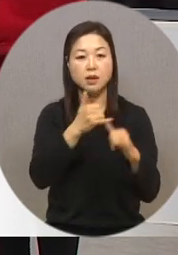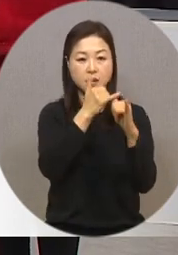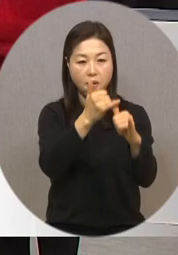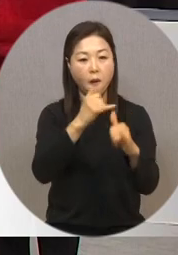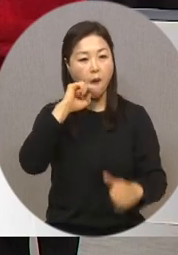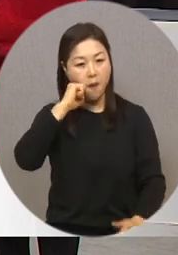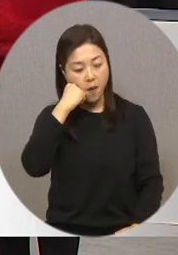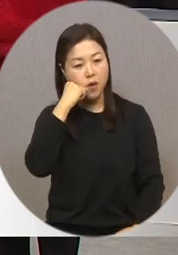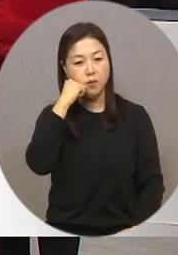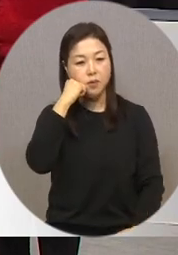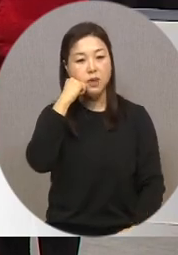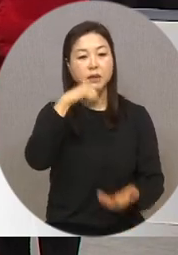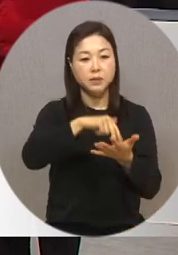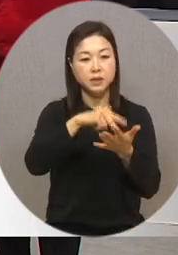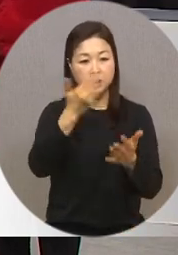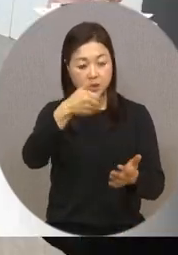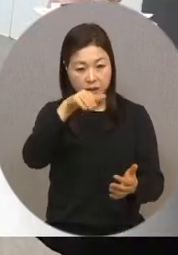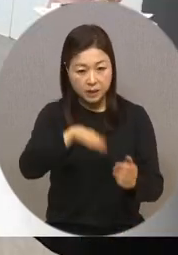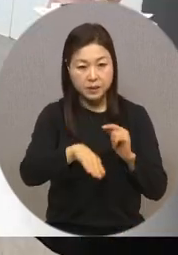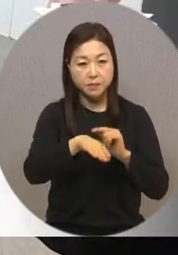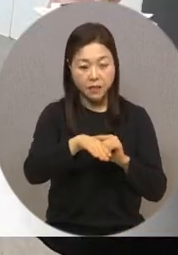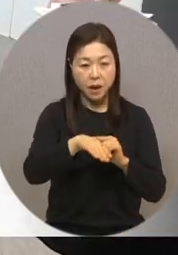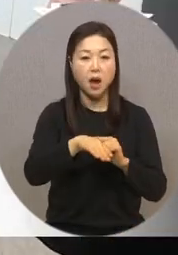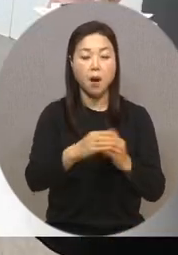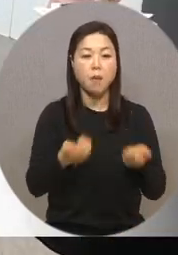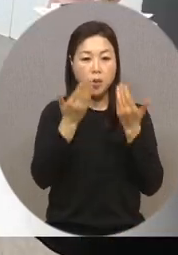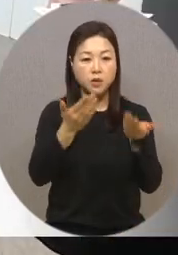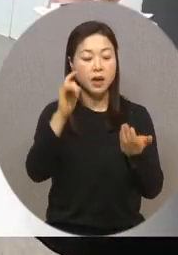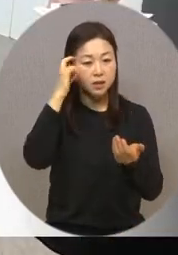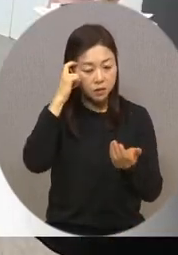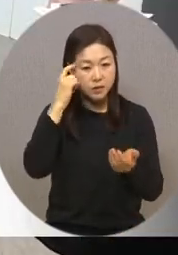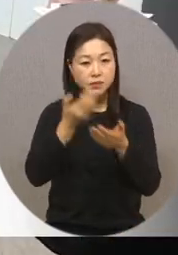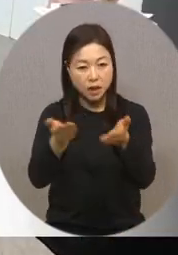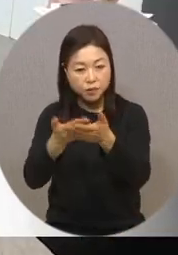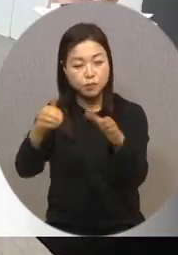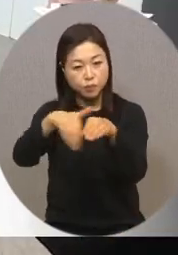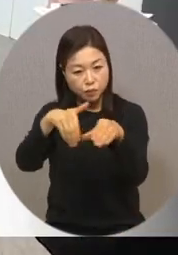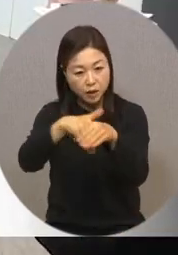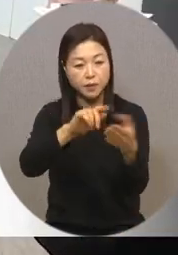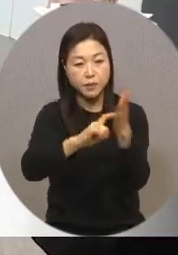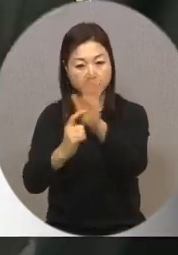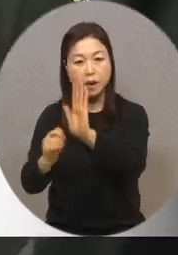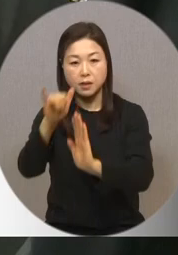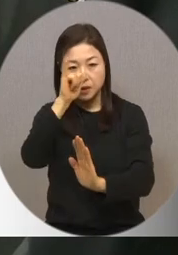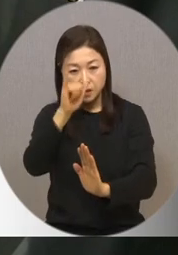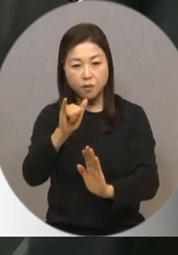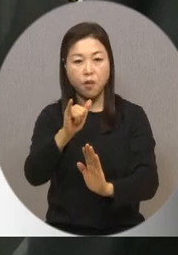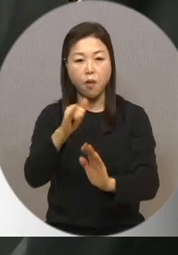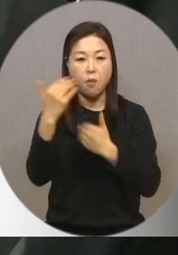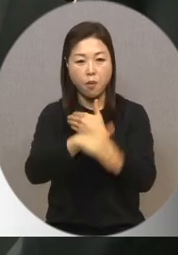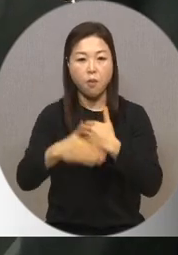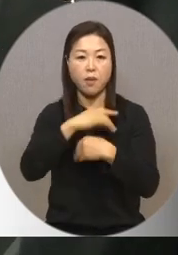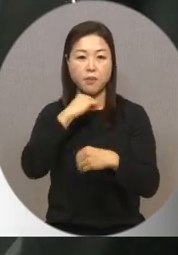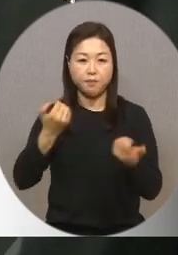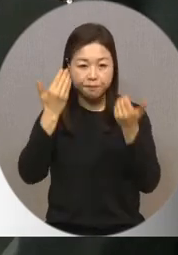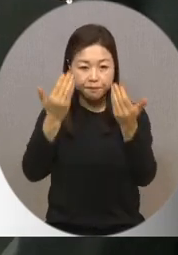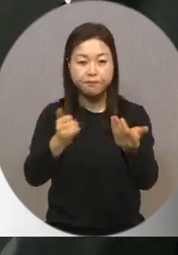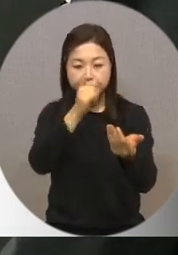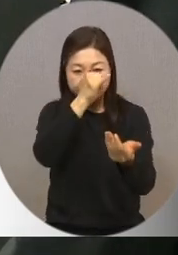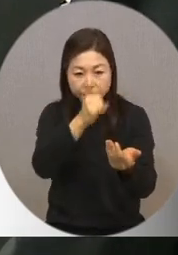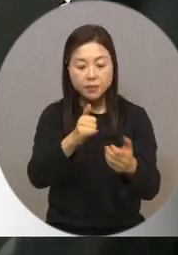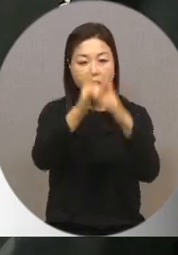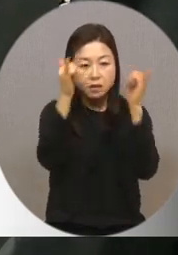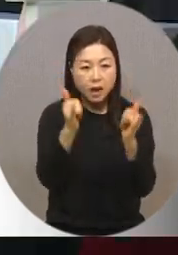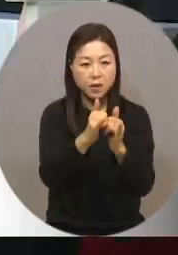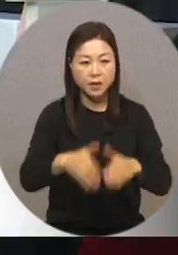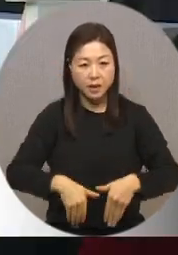봉사 정신과 나눔 문화를 널리 알리는 데 헌신하고 나아가 지역사회 발전과 함께 우리 사회의 따뜻한